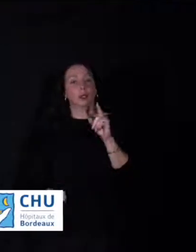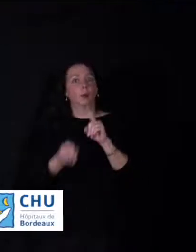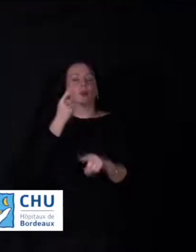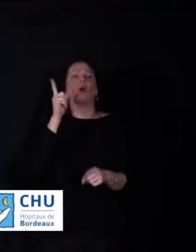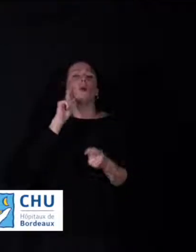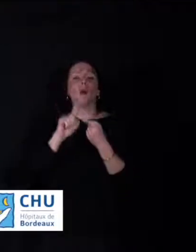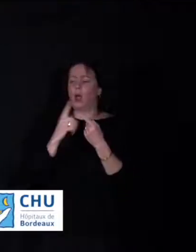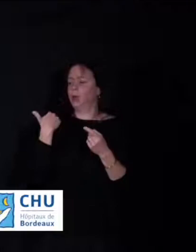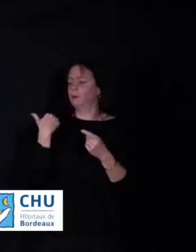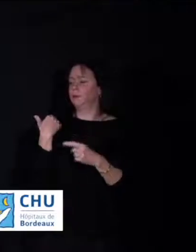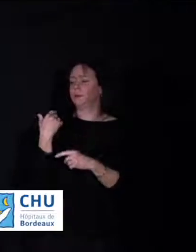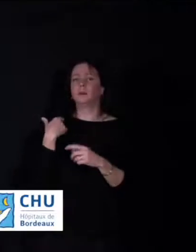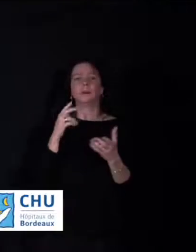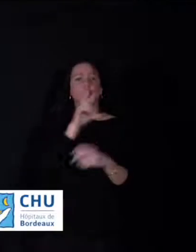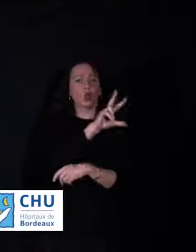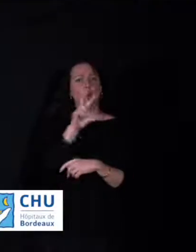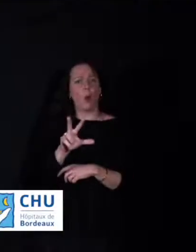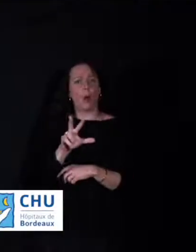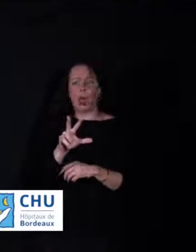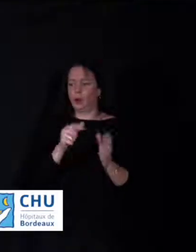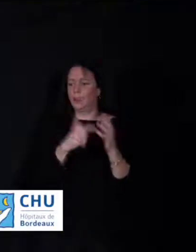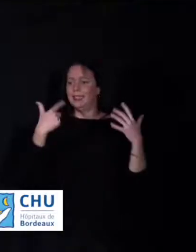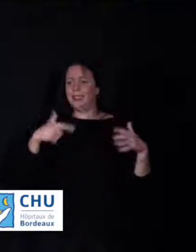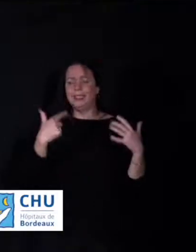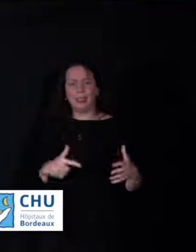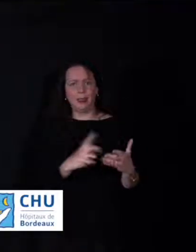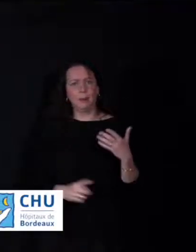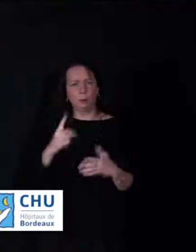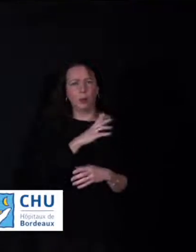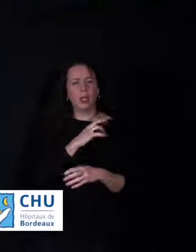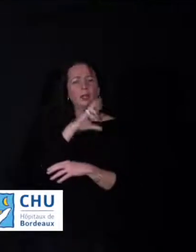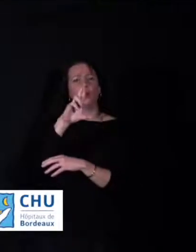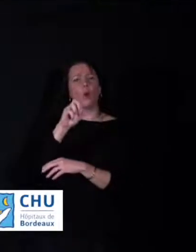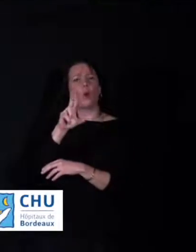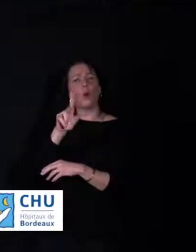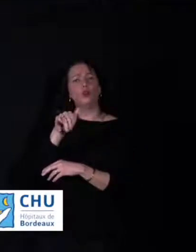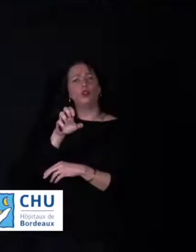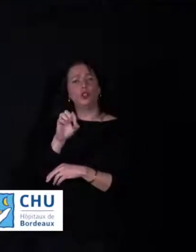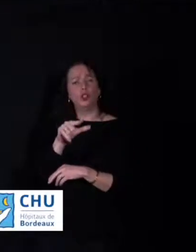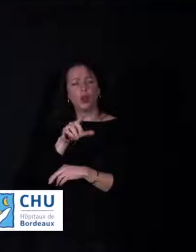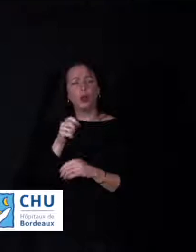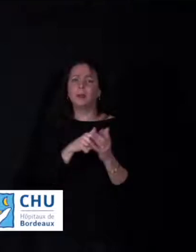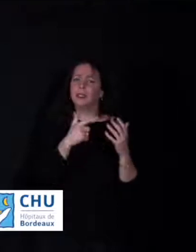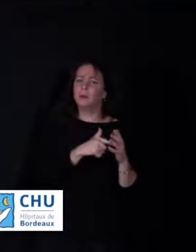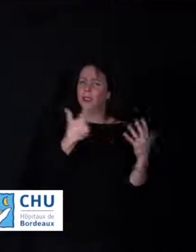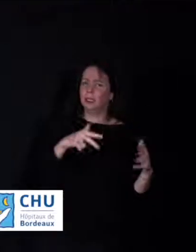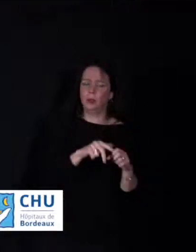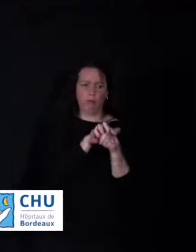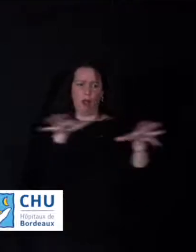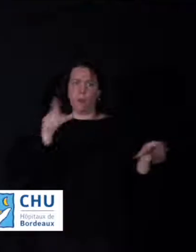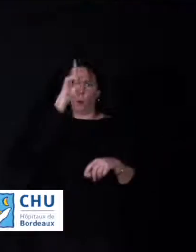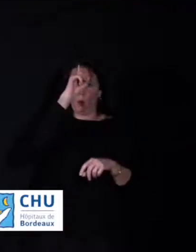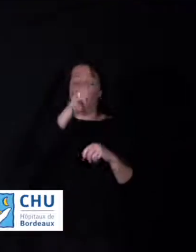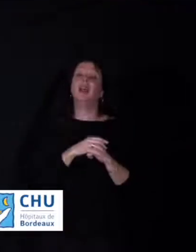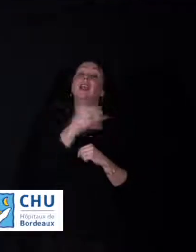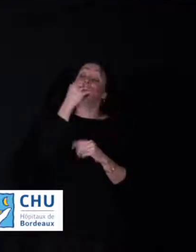épidémie de rougeole en Gironde en 2017 et 2018? J'aime bien cette phrase et j'y reviens, tout acte a des conséquences.